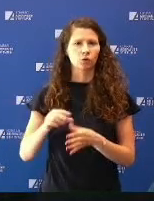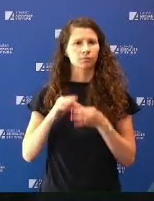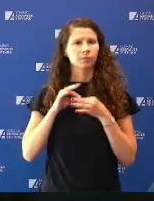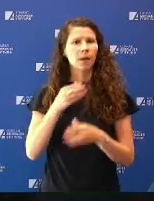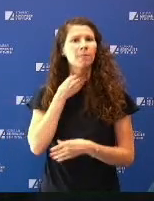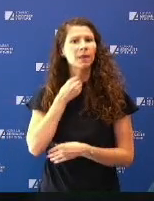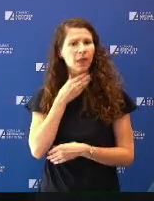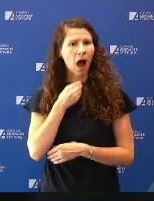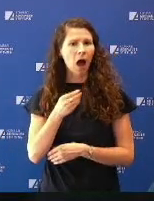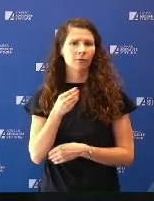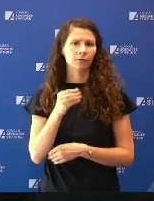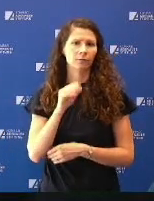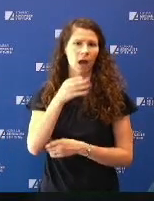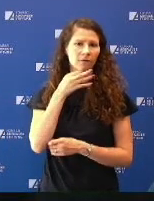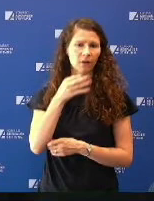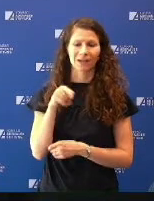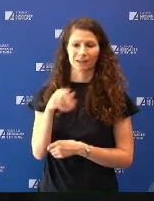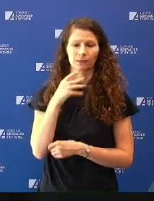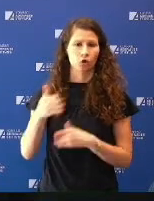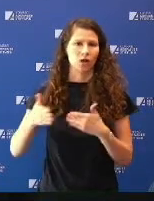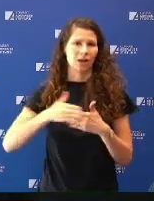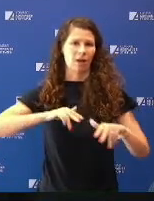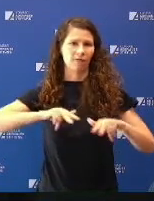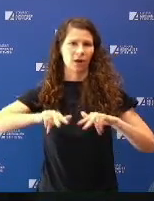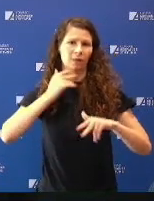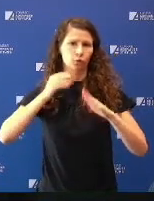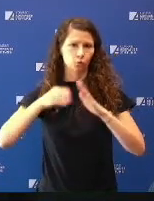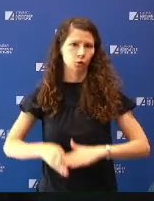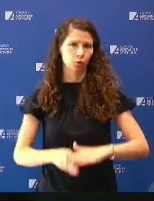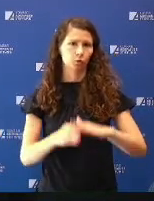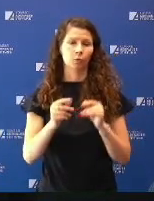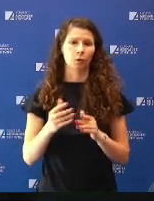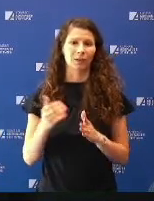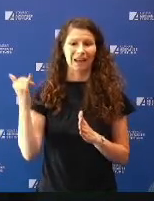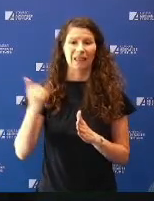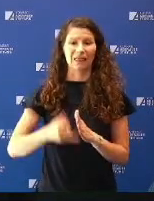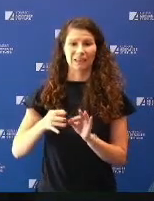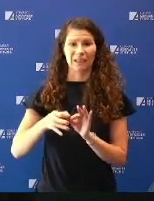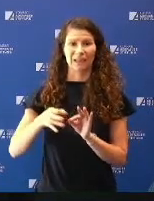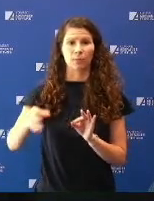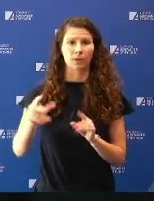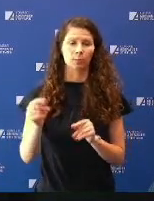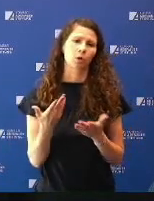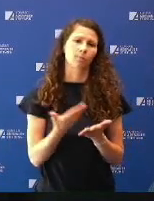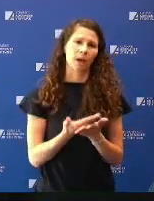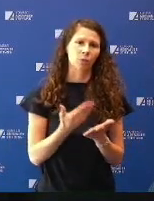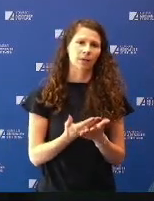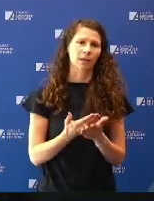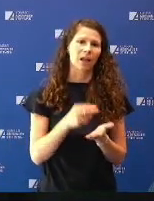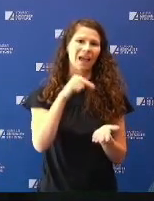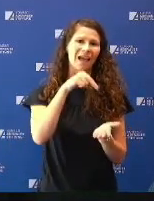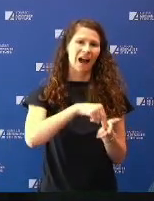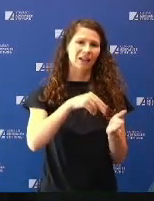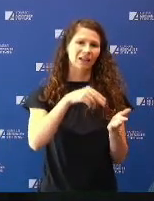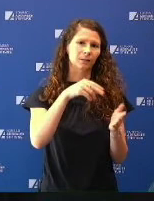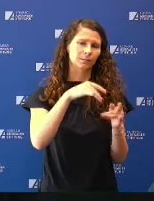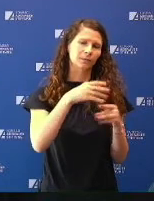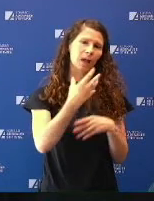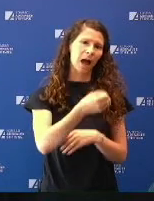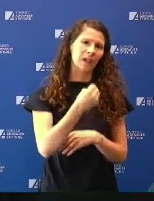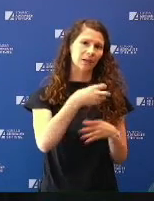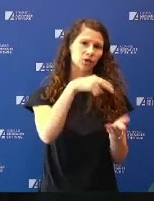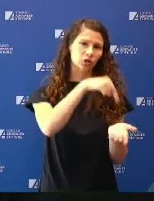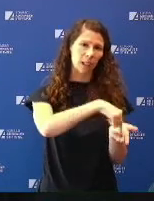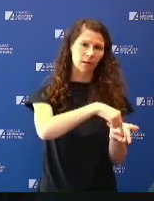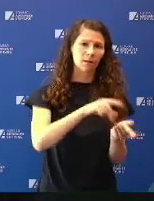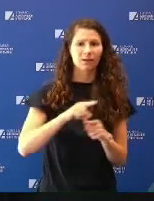den, ja, den Nahverkehr unterstützen. Das heißt, auf der letzten Meile von der Haltestelle zur Haustür, und die angesprochene Dame, die ist früher wohl immer